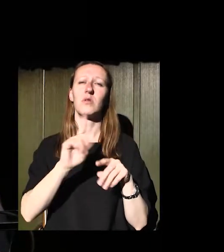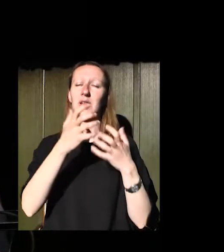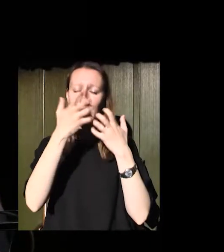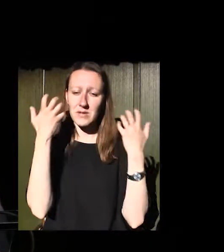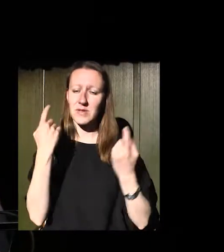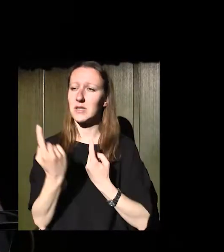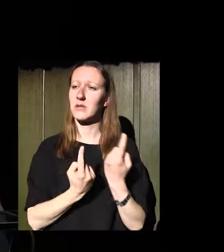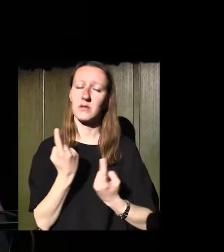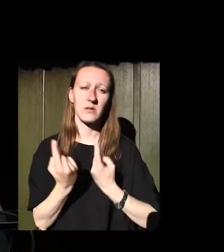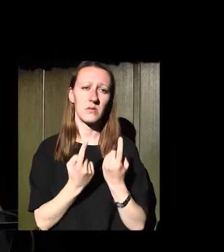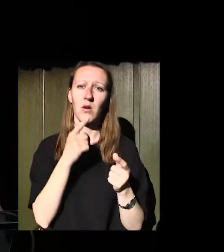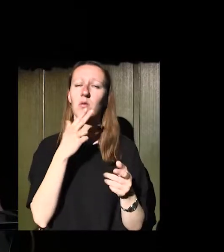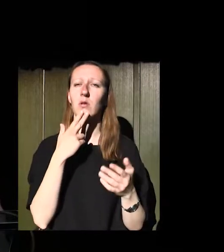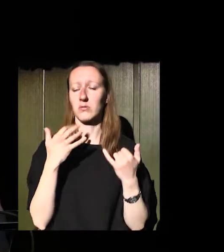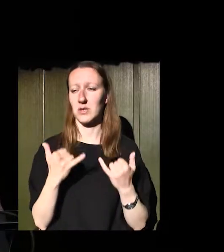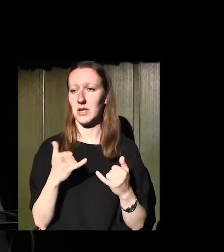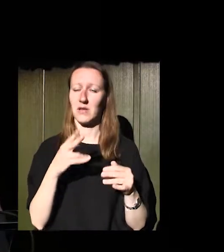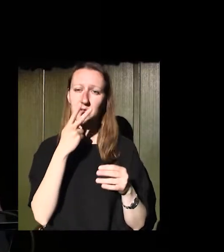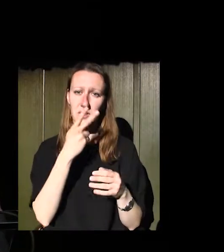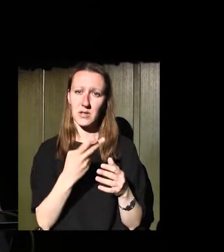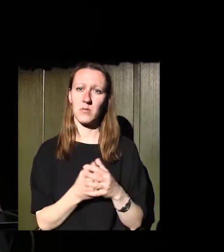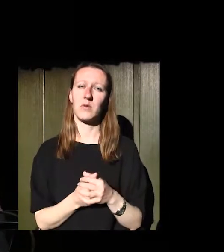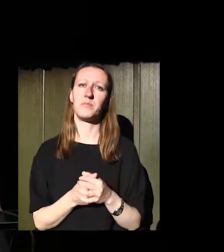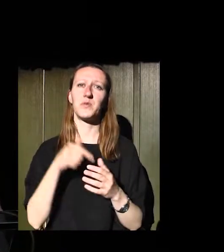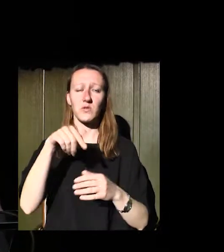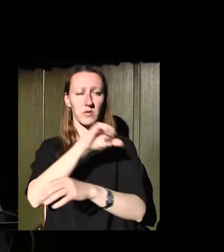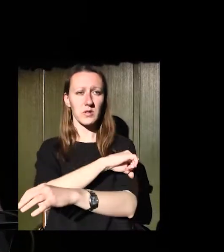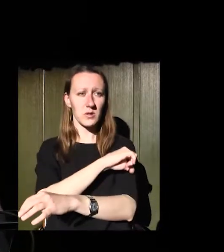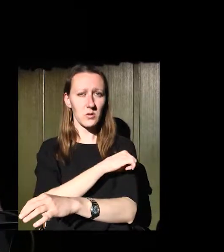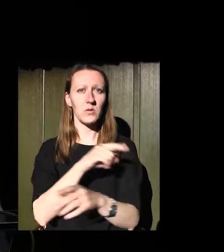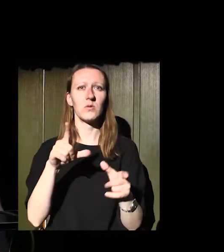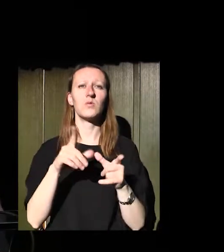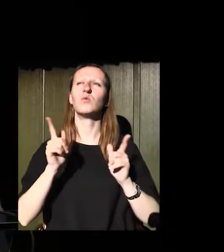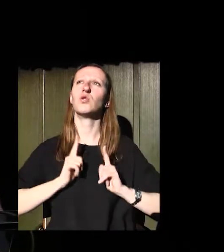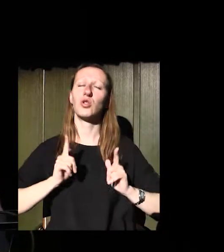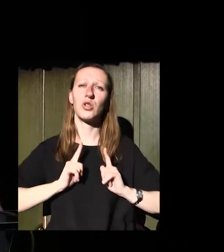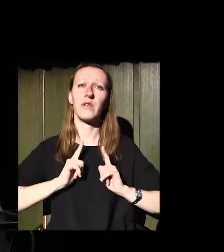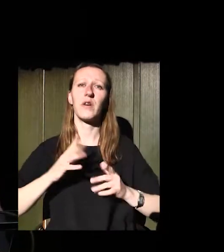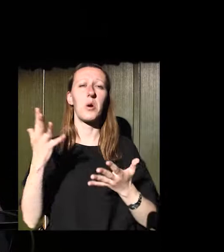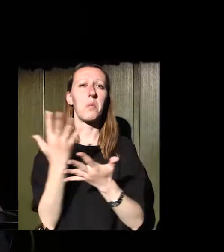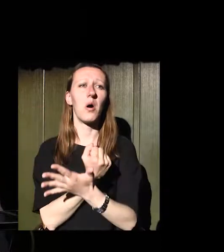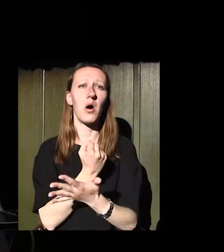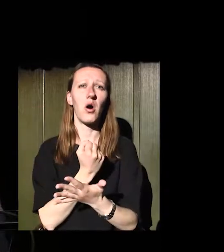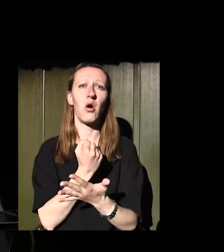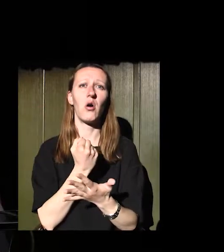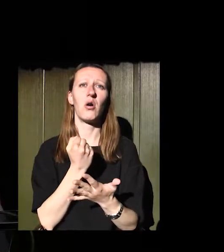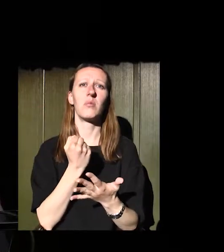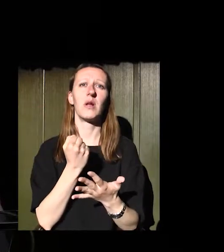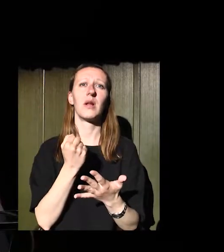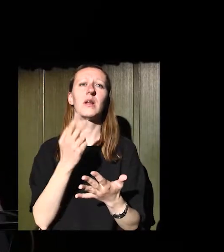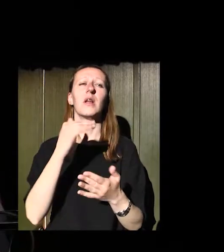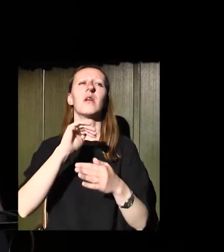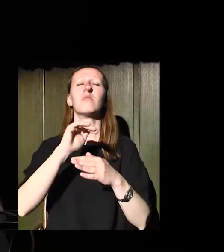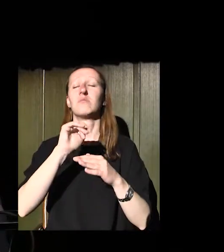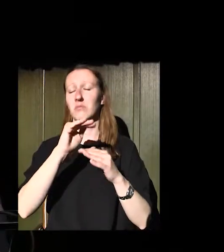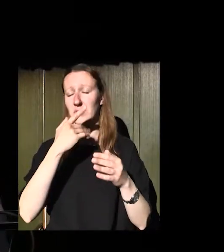zbog neizvjesnih okolnosti u kojima smo se našli. Ove godine, u iščekivanju pobjede